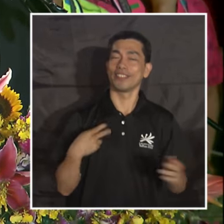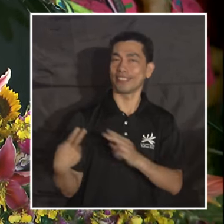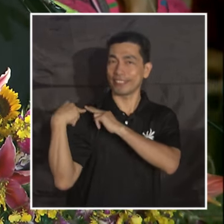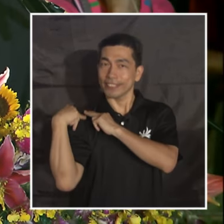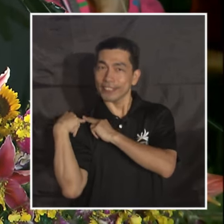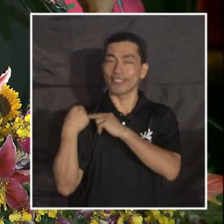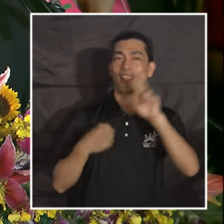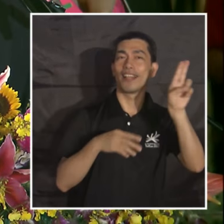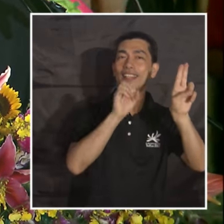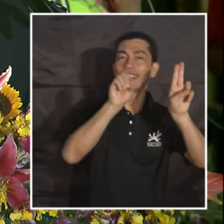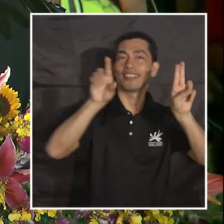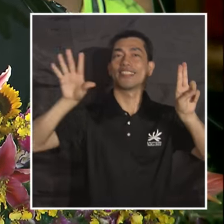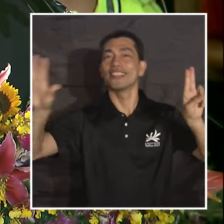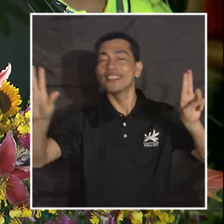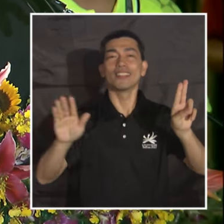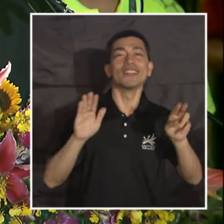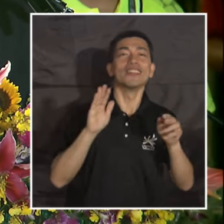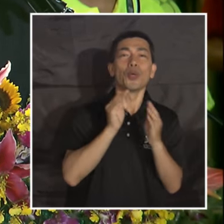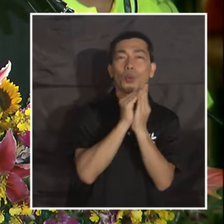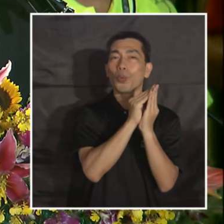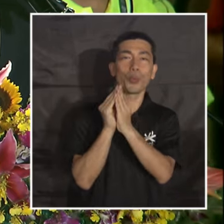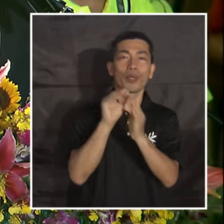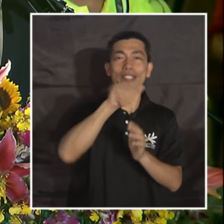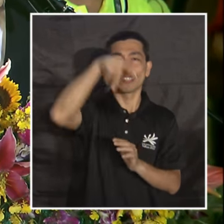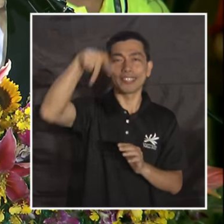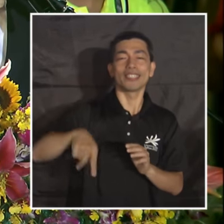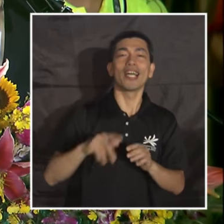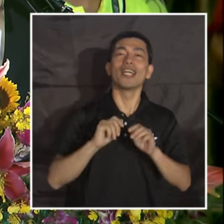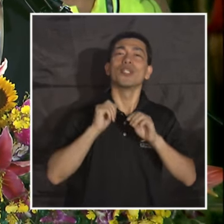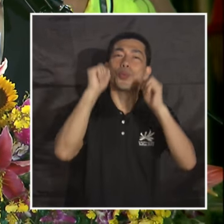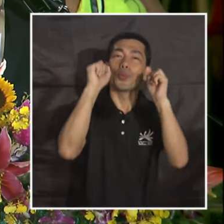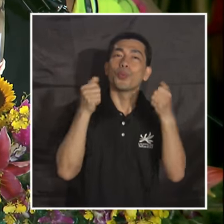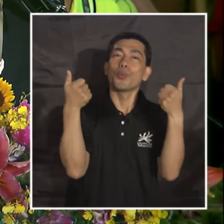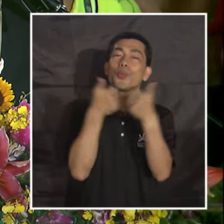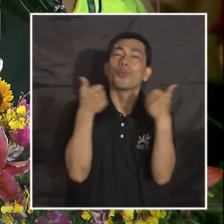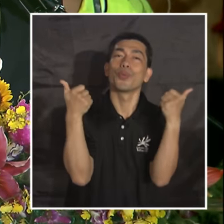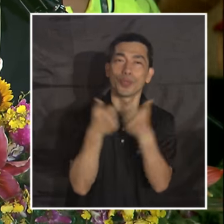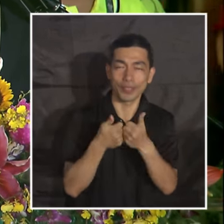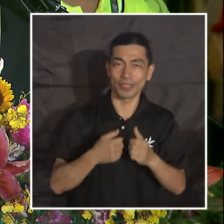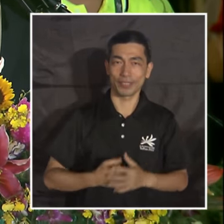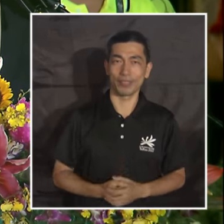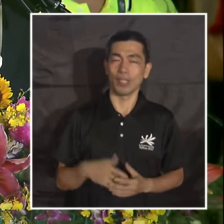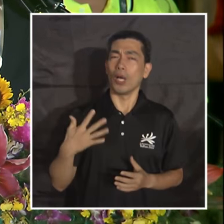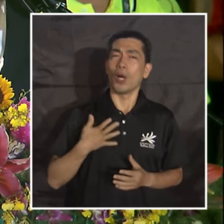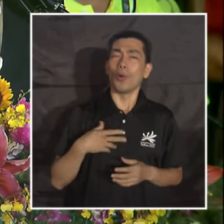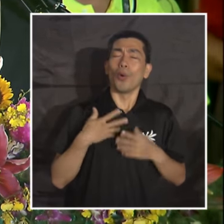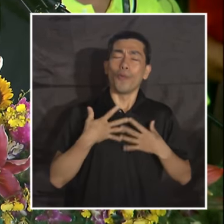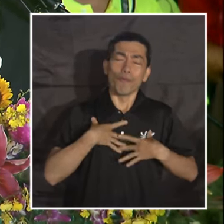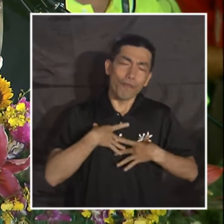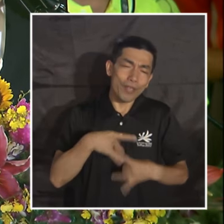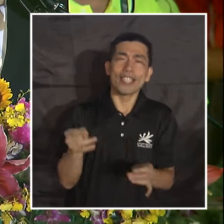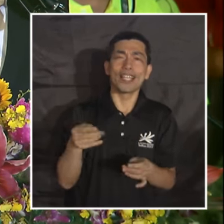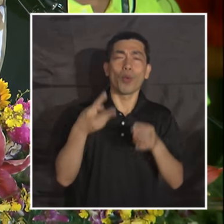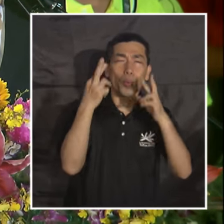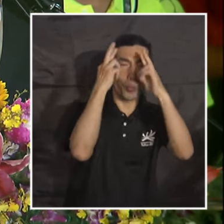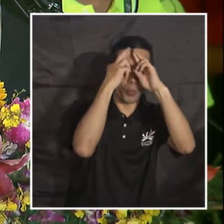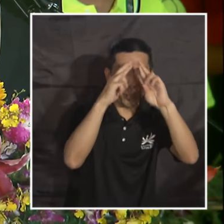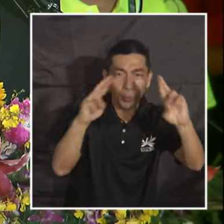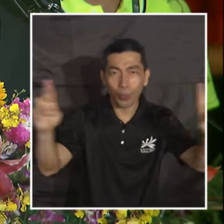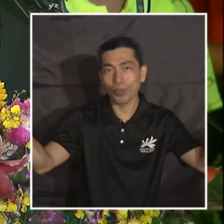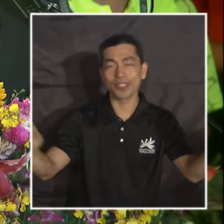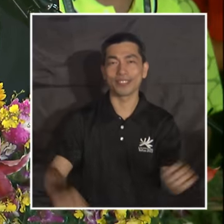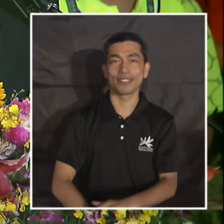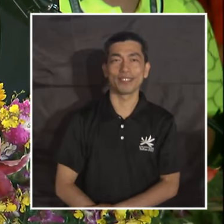将充分表现出情谊本色。而在这特别的荣耀日子里，我们将